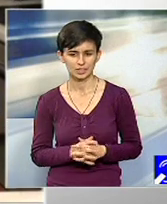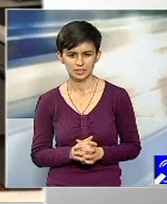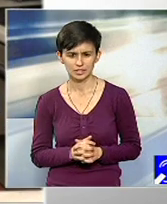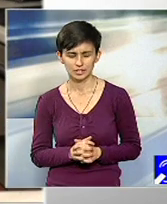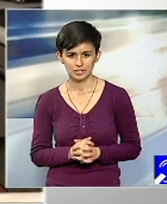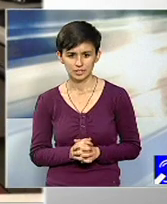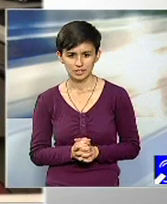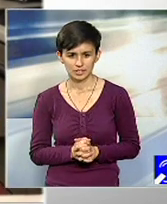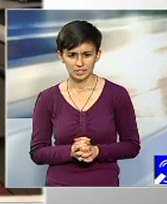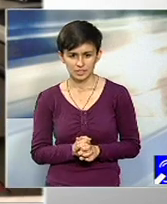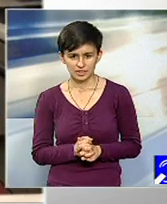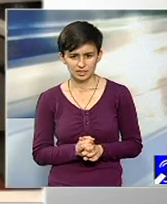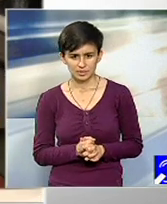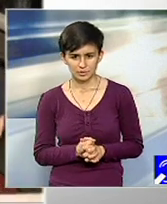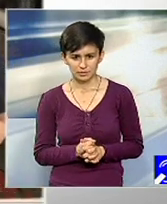3 ouă.